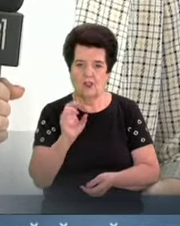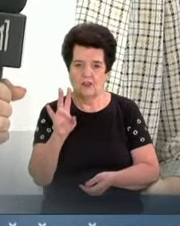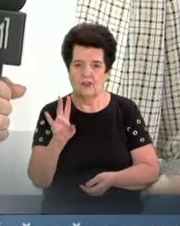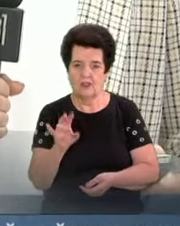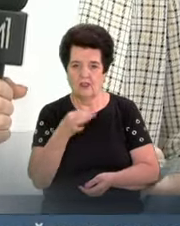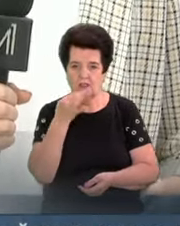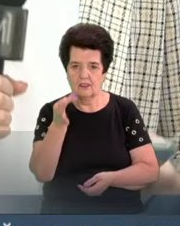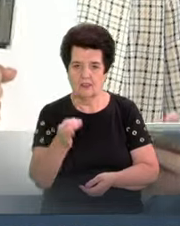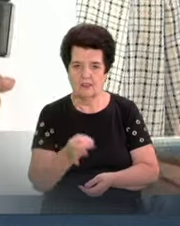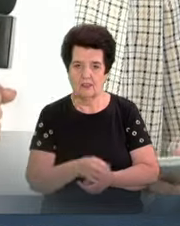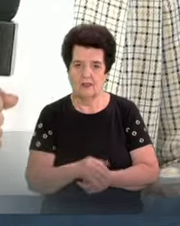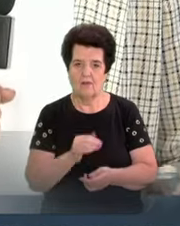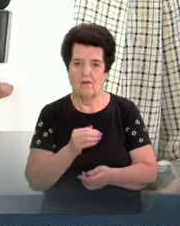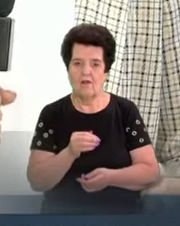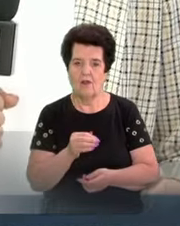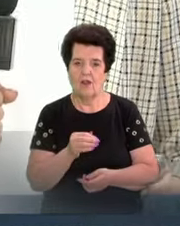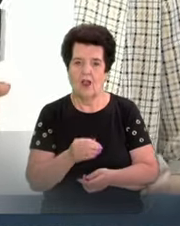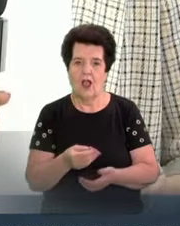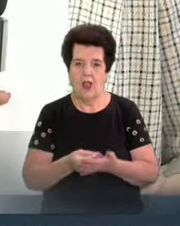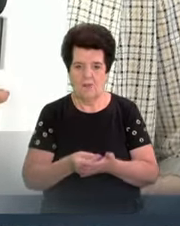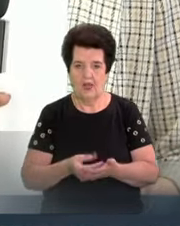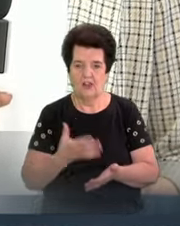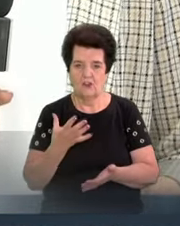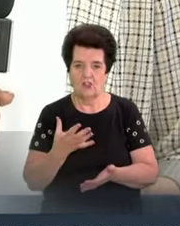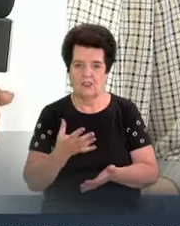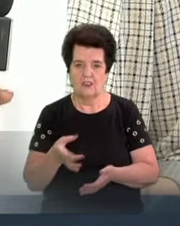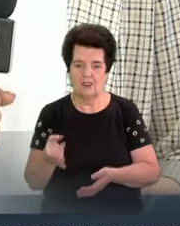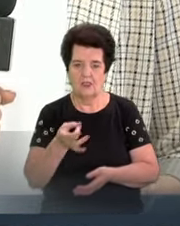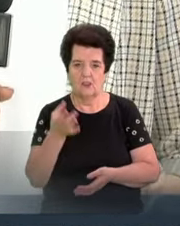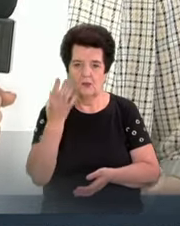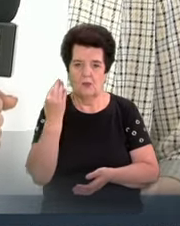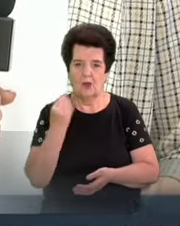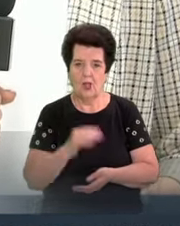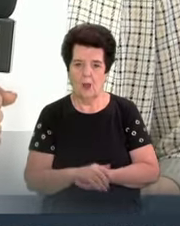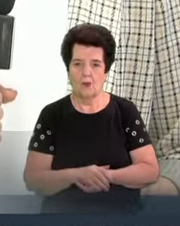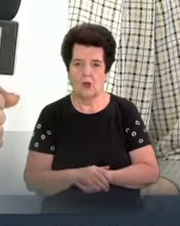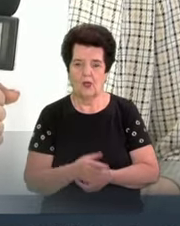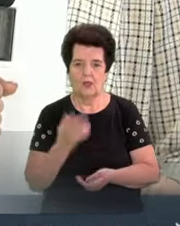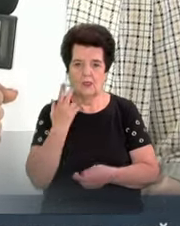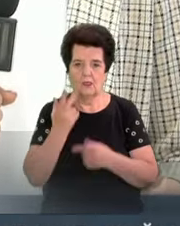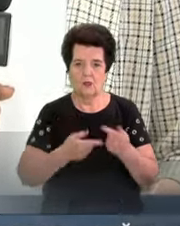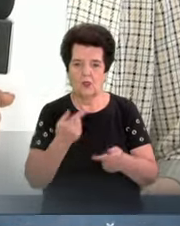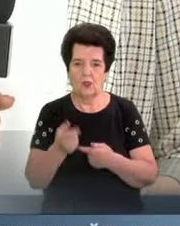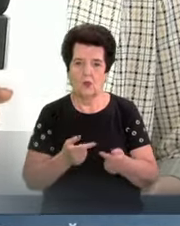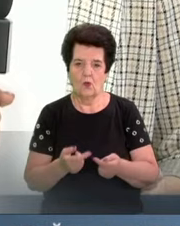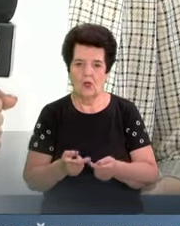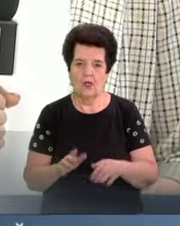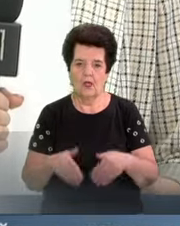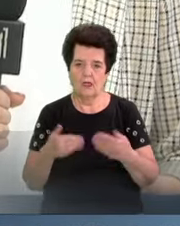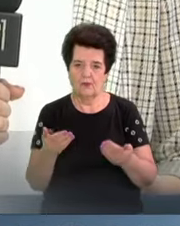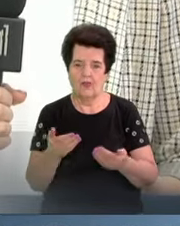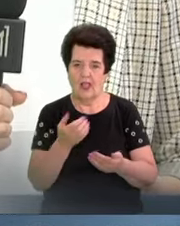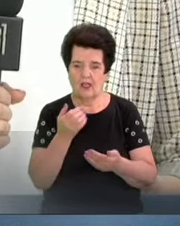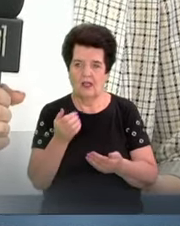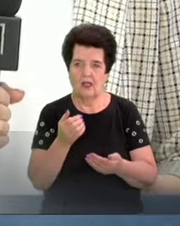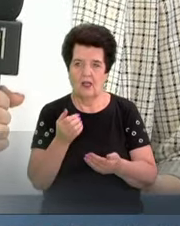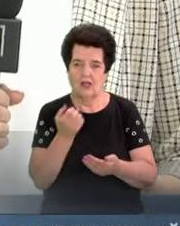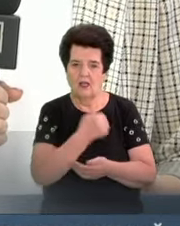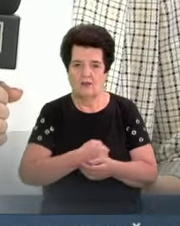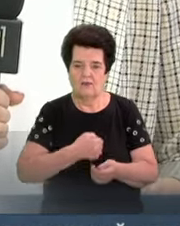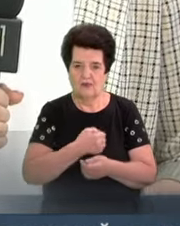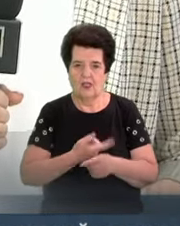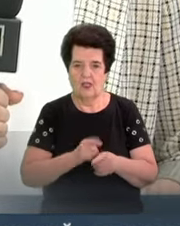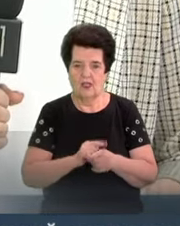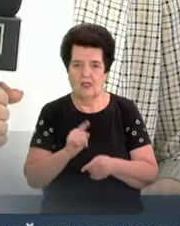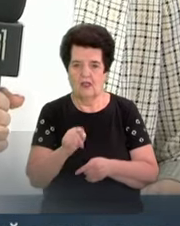că apreciază faptul că Republica Moldova întotdeauna a condamnat agresivitatea Federației